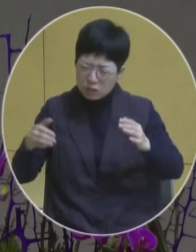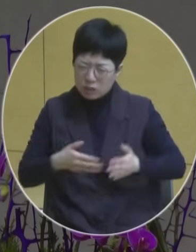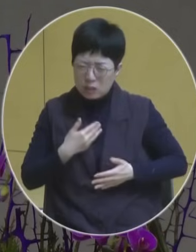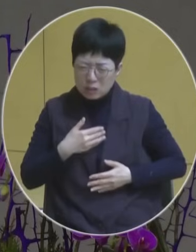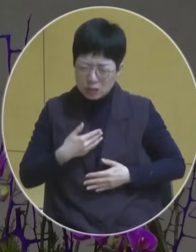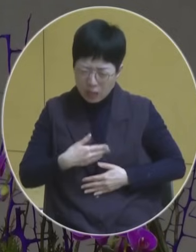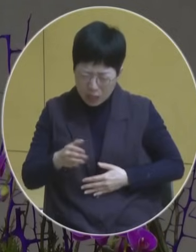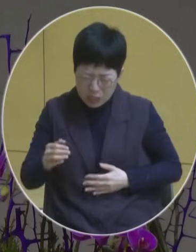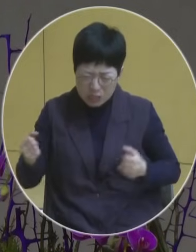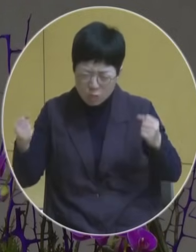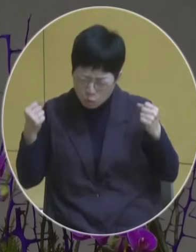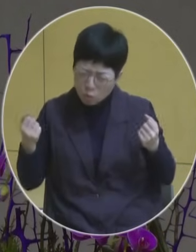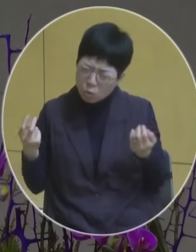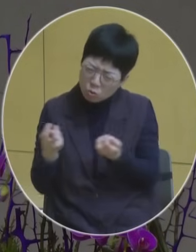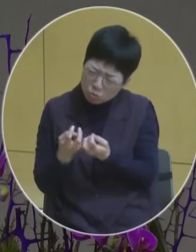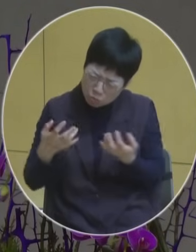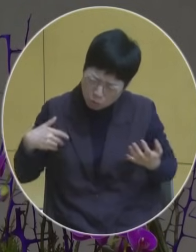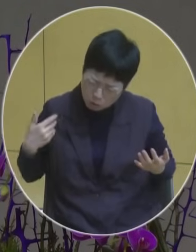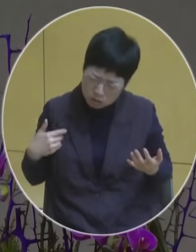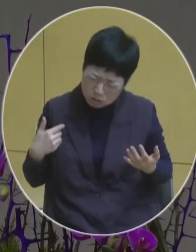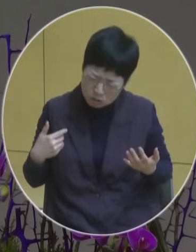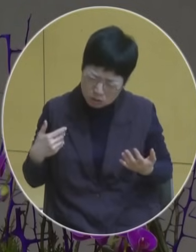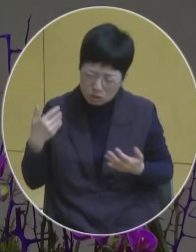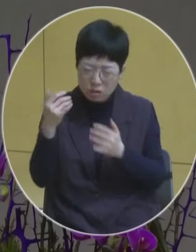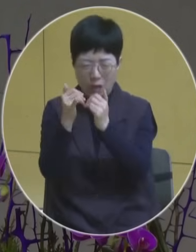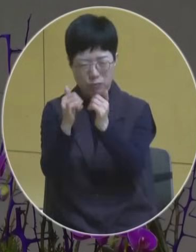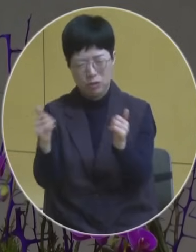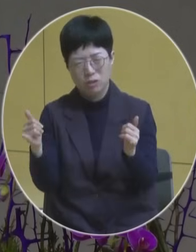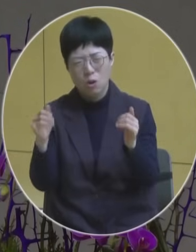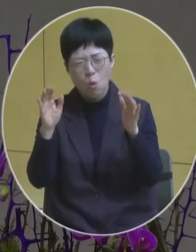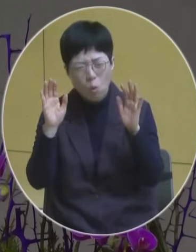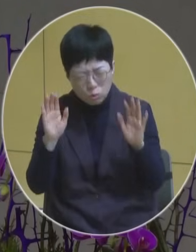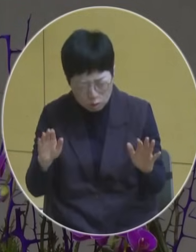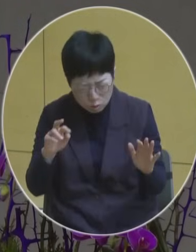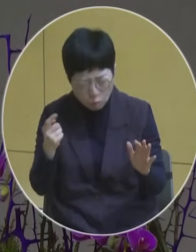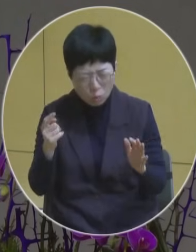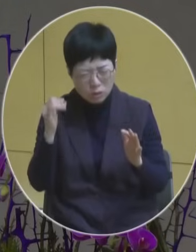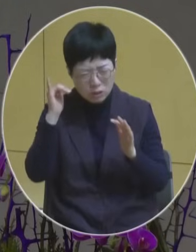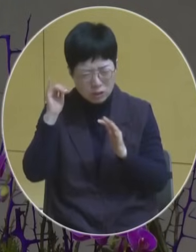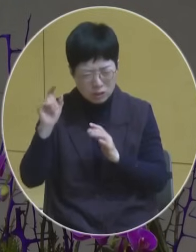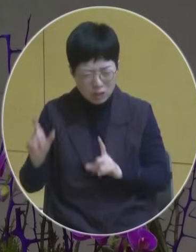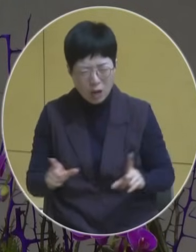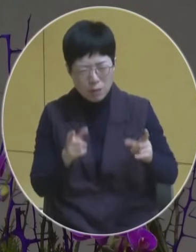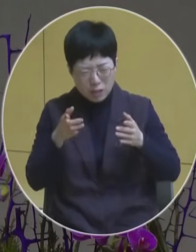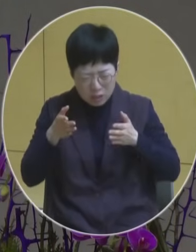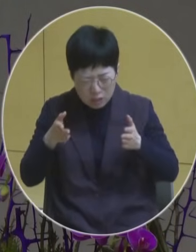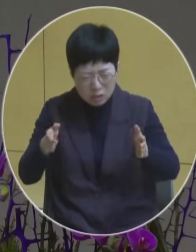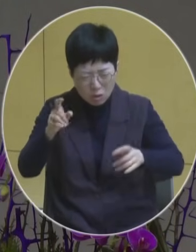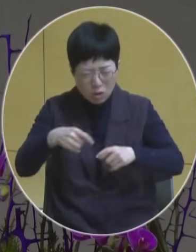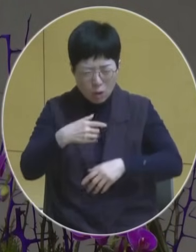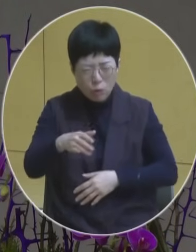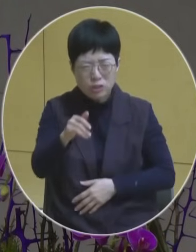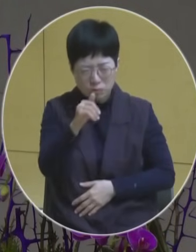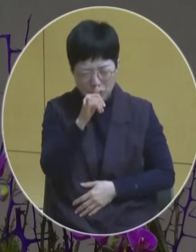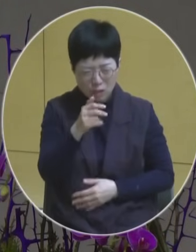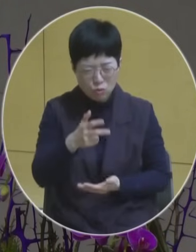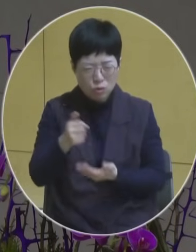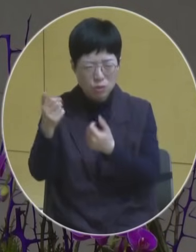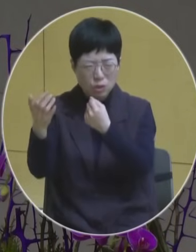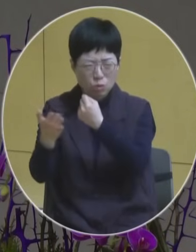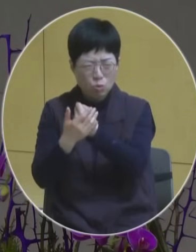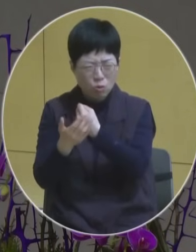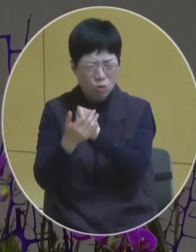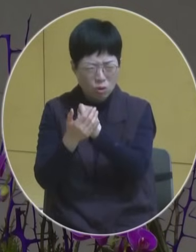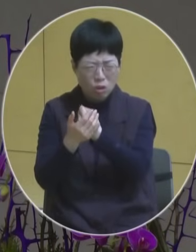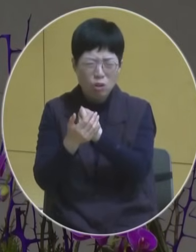잃어버린, 그래서 어떻게 살아야 될지 모르는 사람들이 오늘도 우리의 인생길을 걸어가고 있습니다. 주님께서